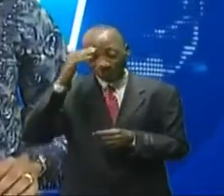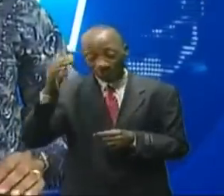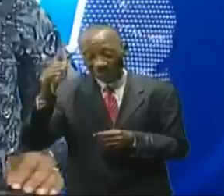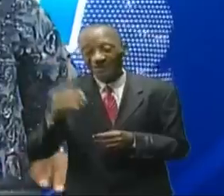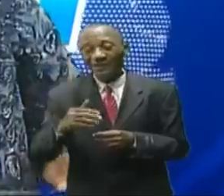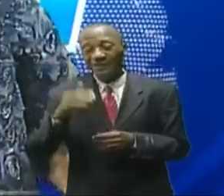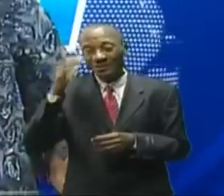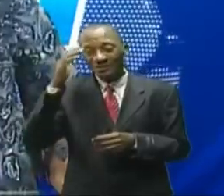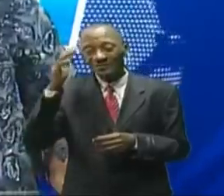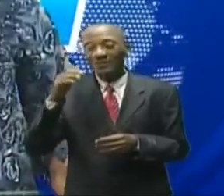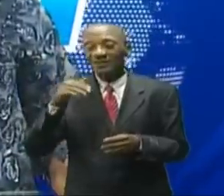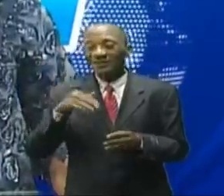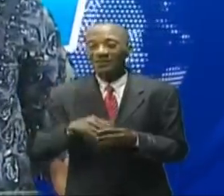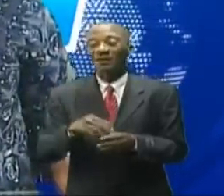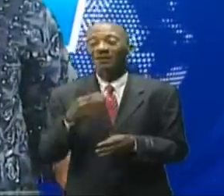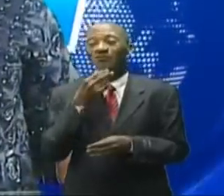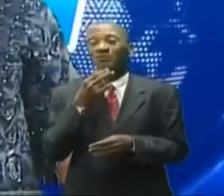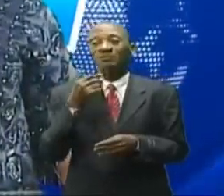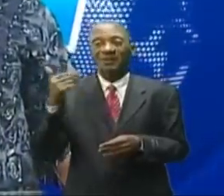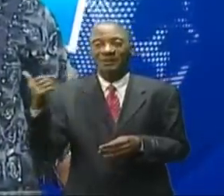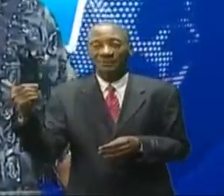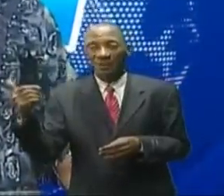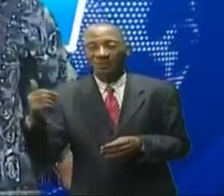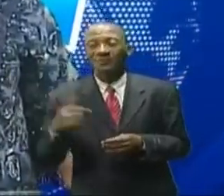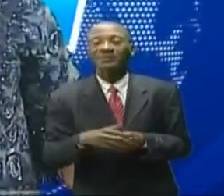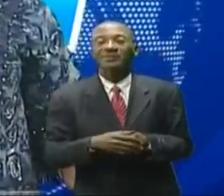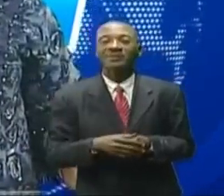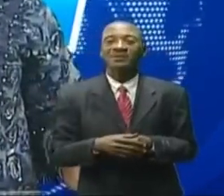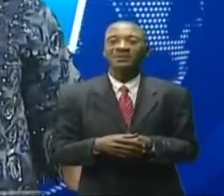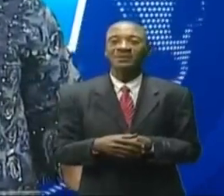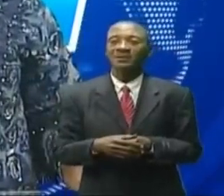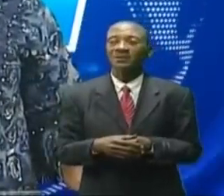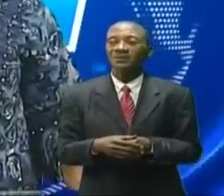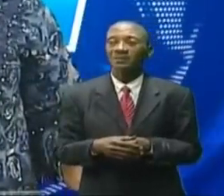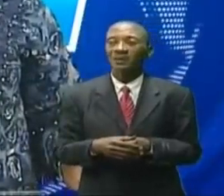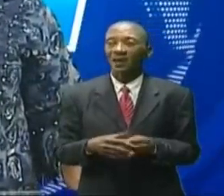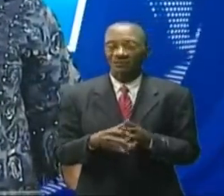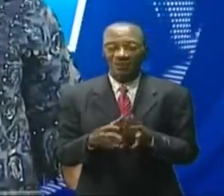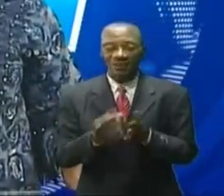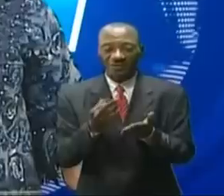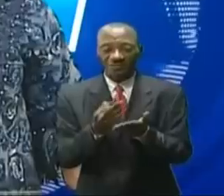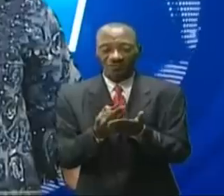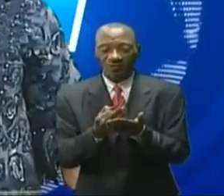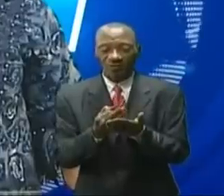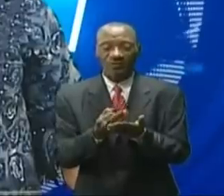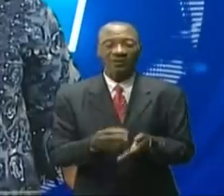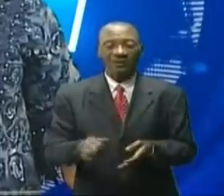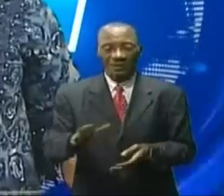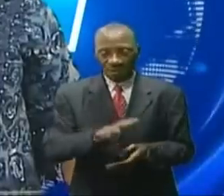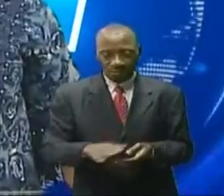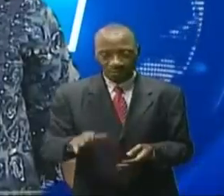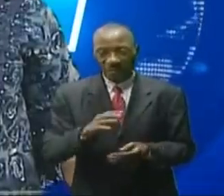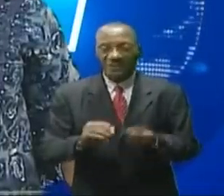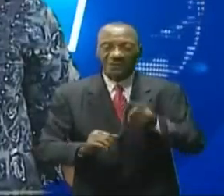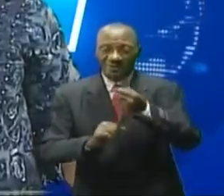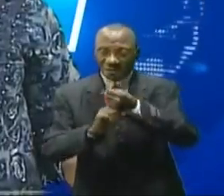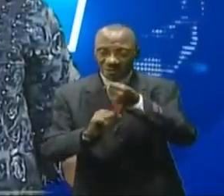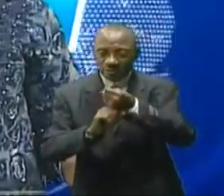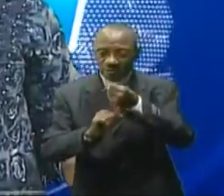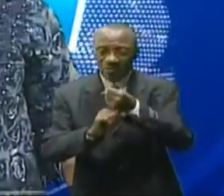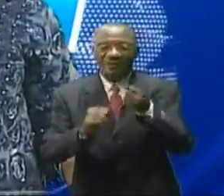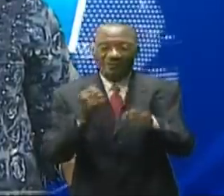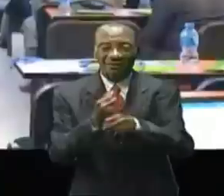vient d'organiser son tout premier colloque scientifique international. Les assises se sont déroulées du 22 au 24 juin dernier. Joël Kaimbi.